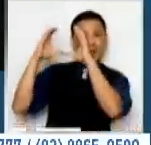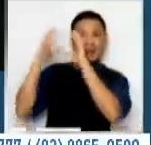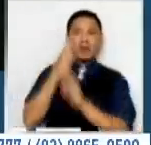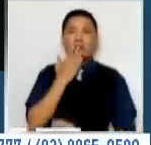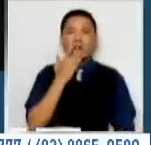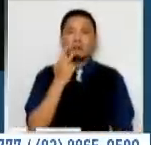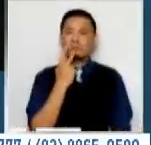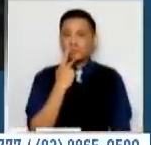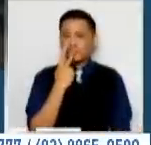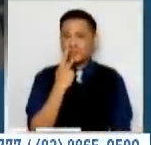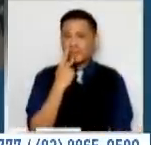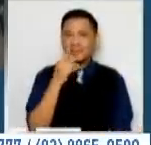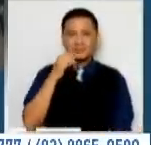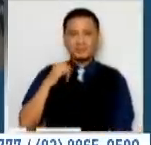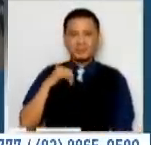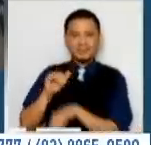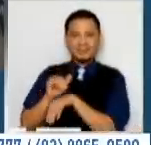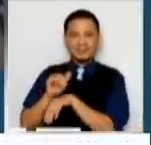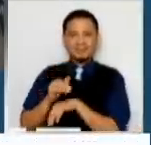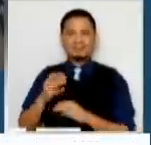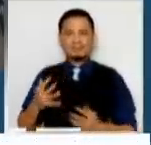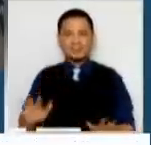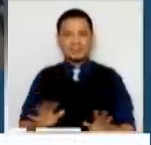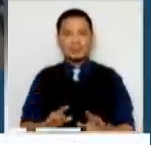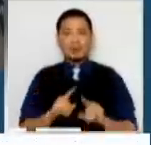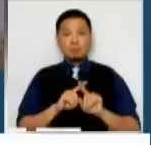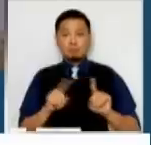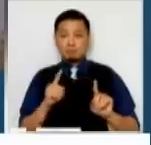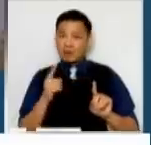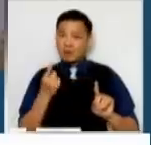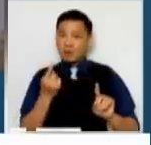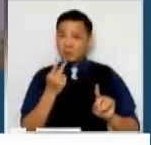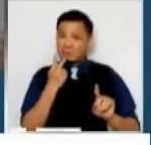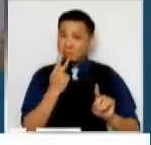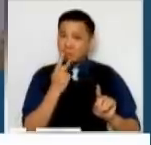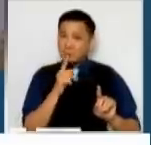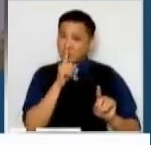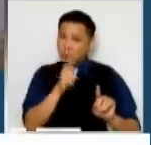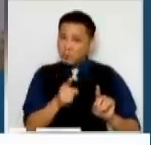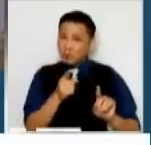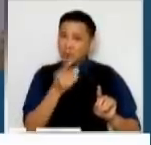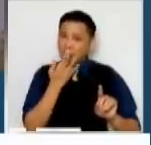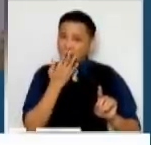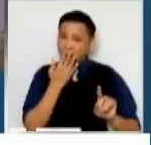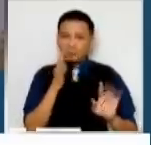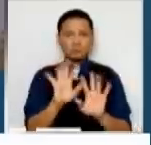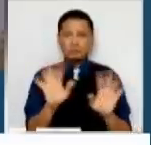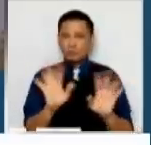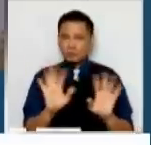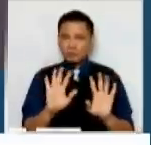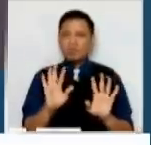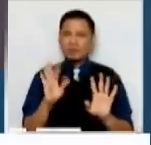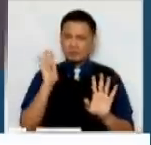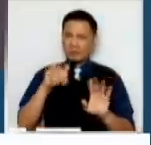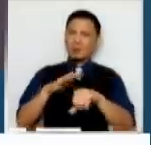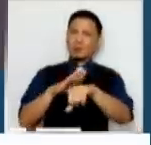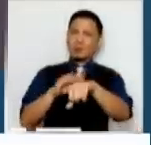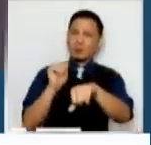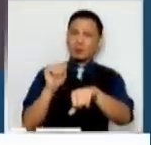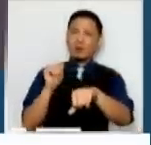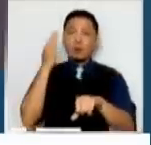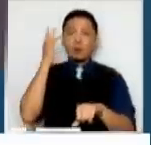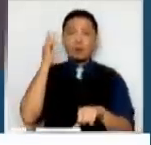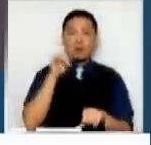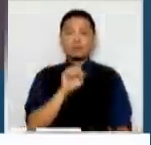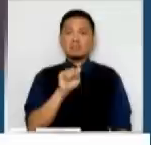kagabi. Pero hindi po talaga nagiging kulay pink ang buwan, ha, mga kapuso, tawag lang po yan. Dahil ayon sa National Aeronautics and Space Administration o